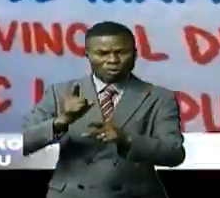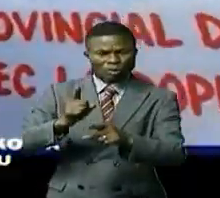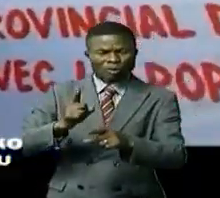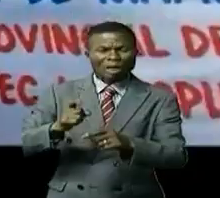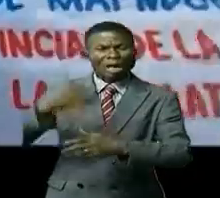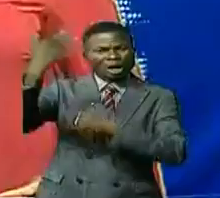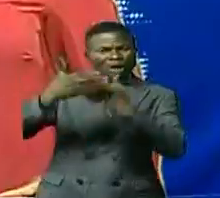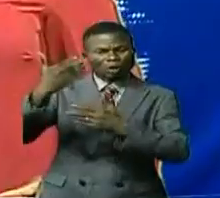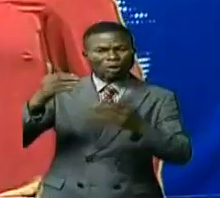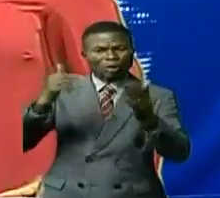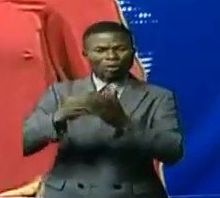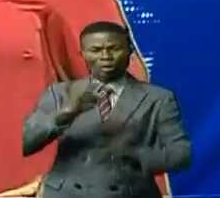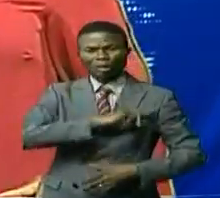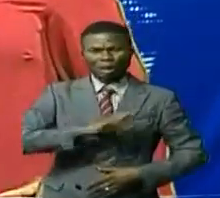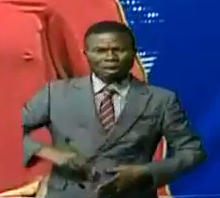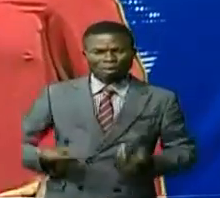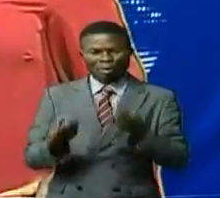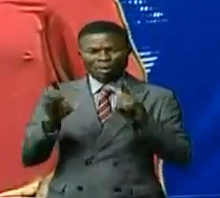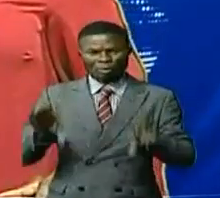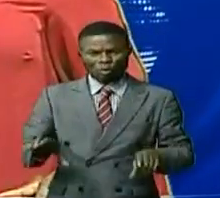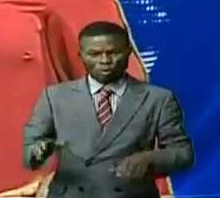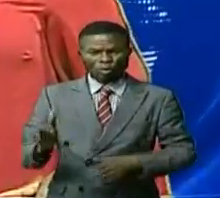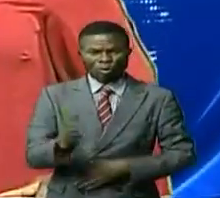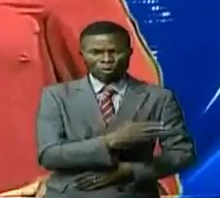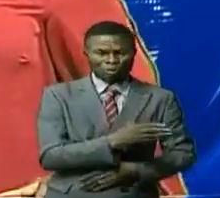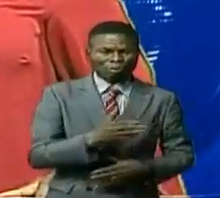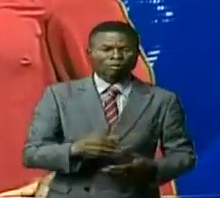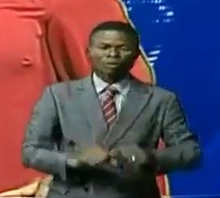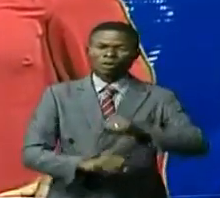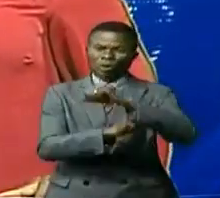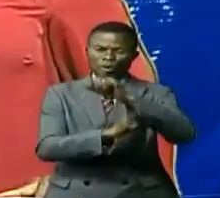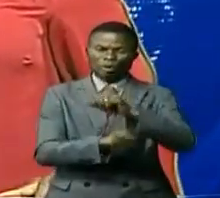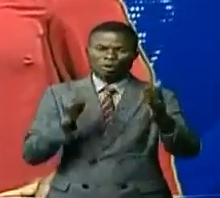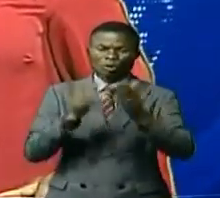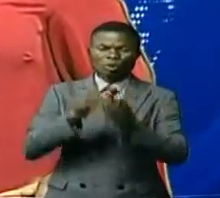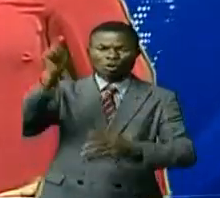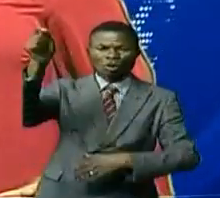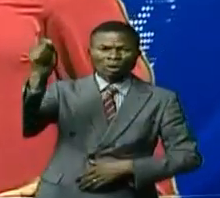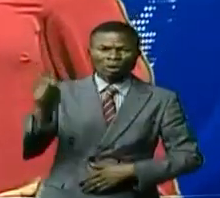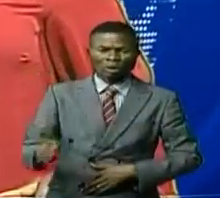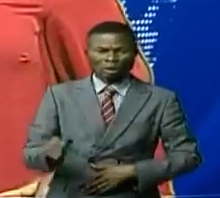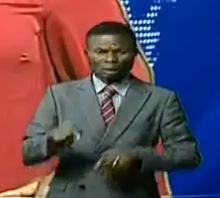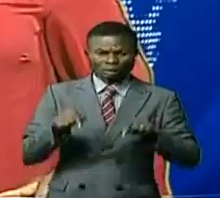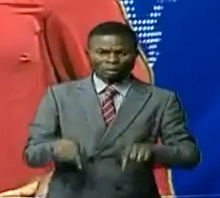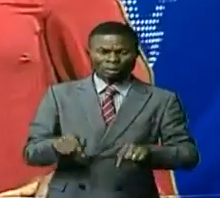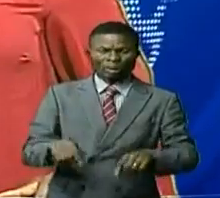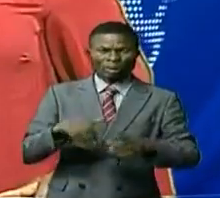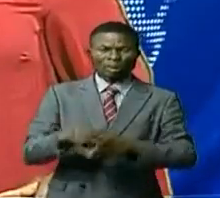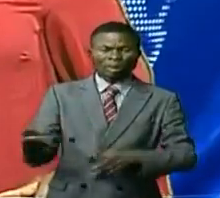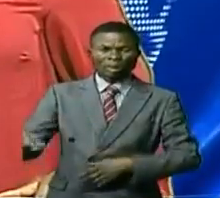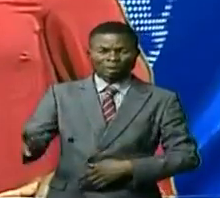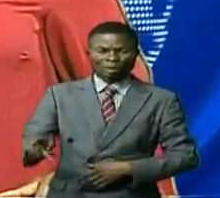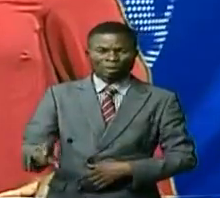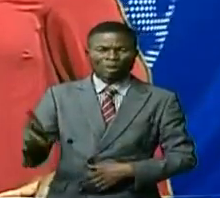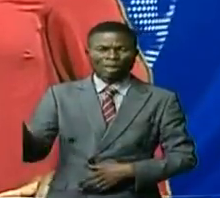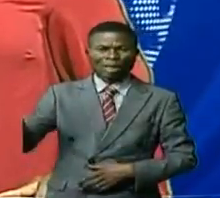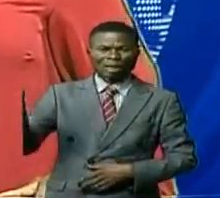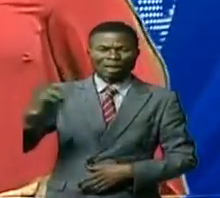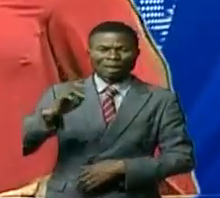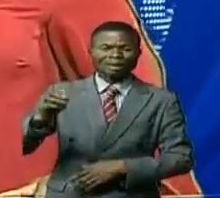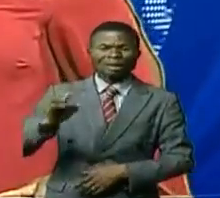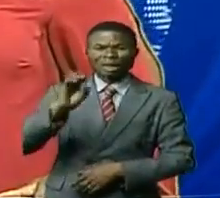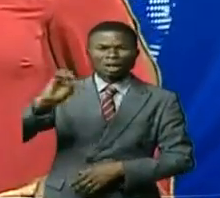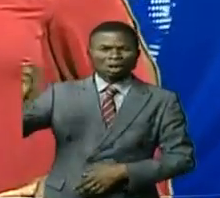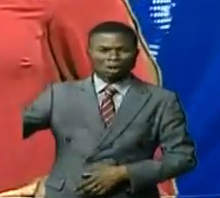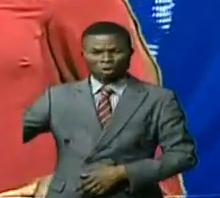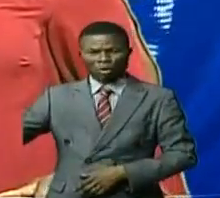démocratique du Congo. Parlons toujours de ce soutien au FARDC et cette fois-ci dans la province du Kasaï-Oriental, une